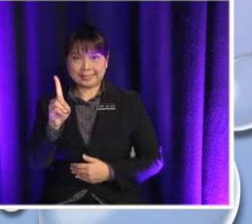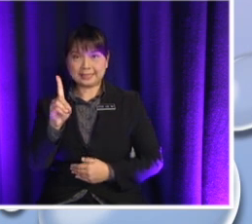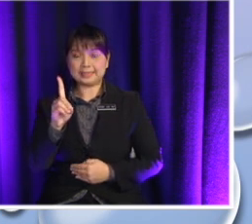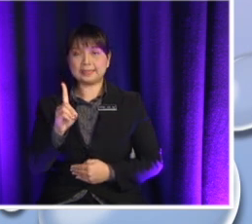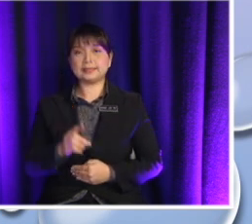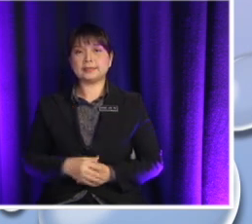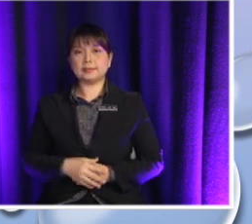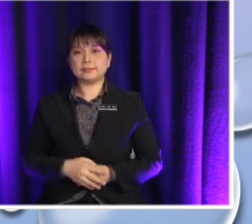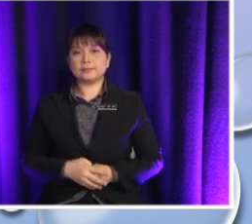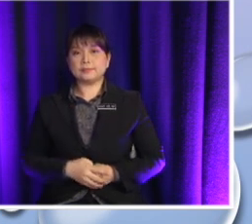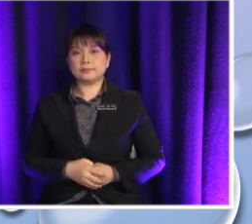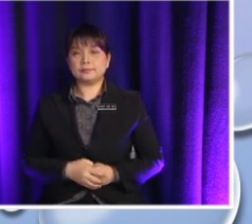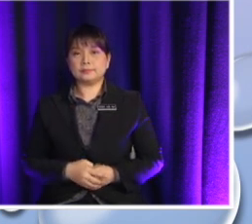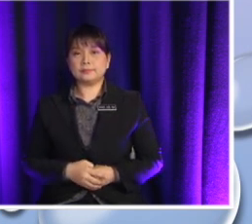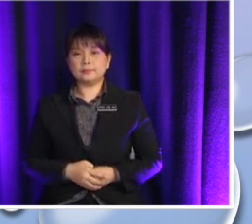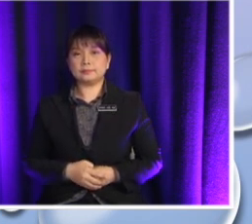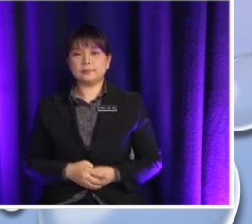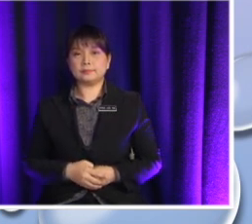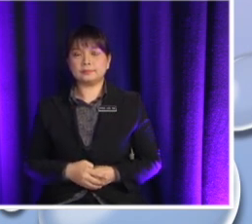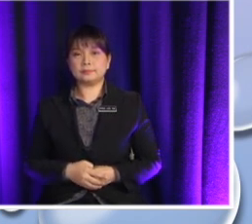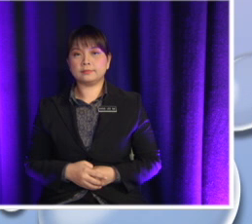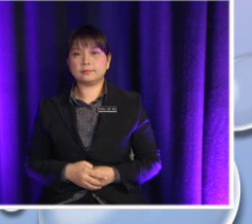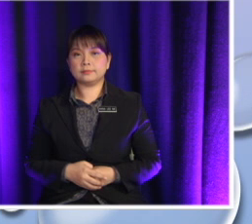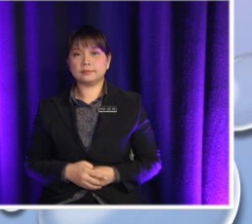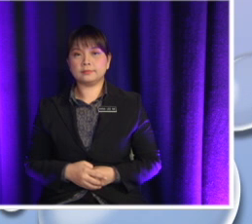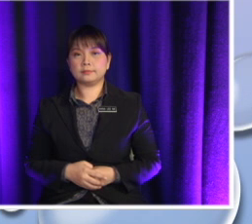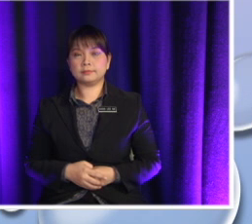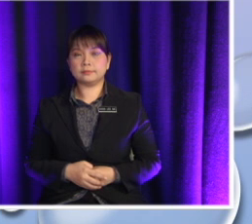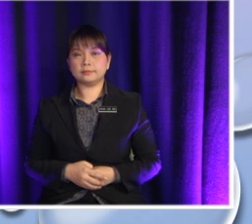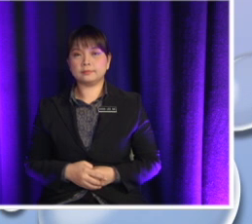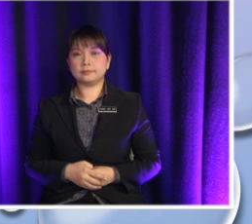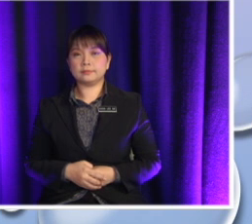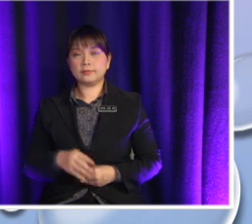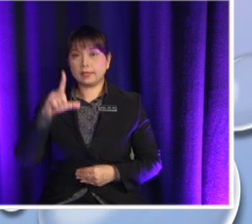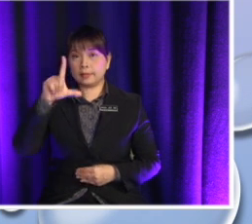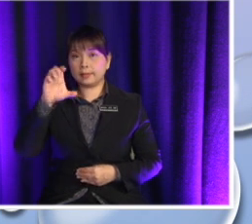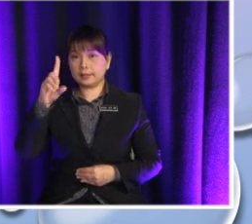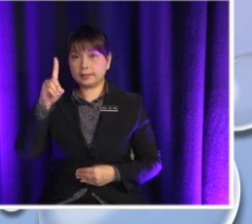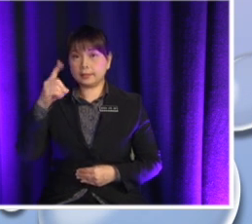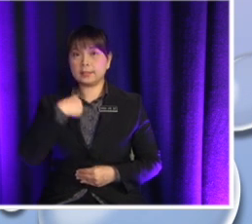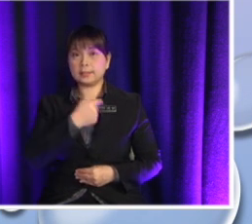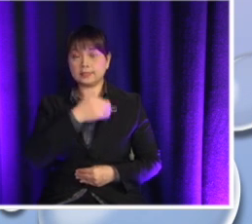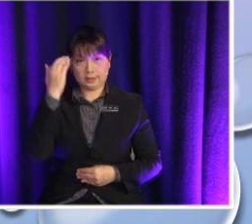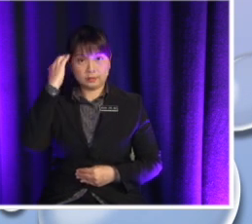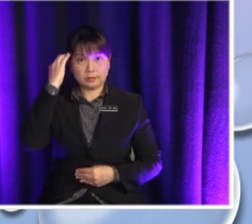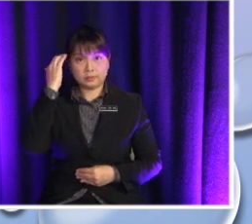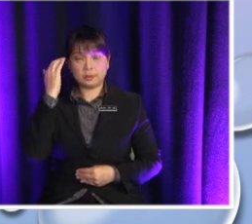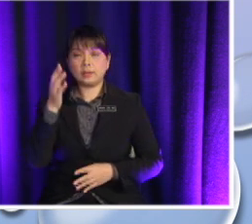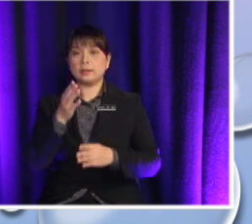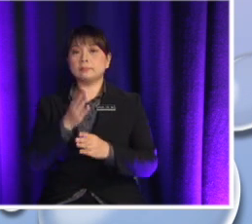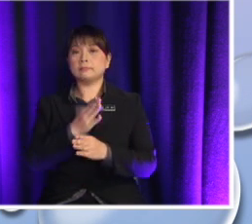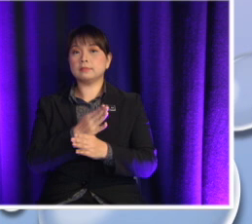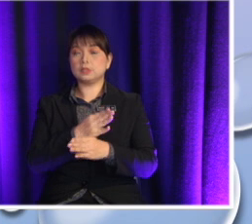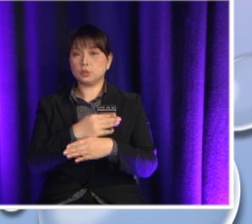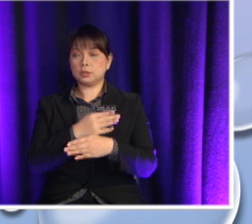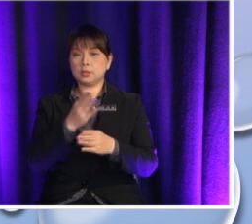sini anode. Kalau untuk bentuk sebenar anode tadi, ini LED. Kalau LED tadi kita tahulah LED yang bentuk lampu tadi kan Aiman? Okey,